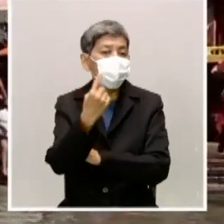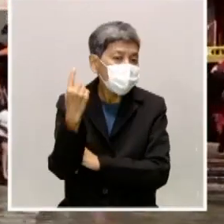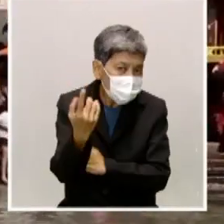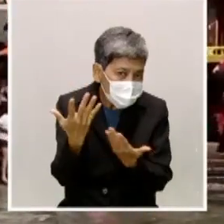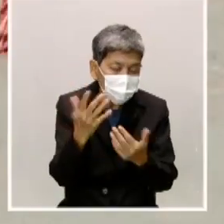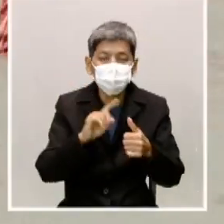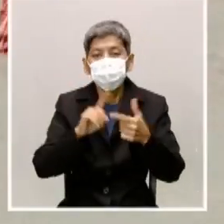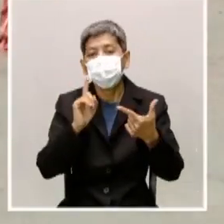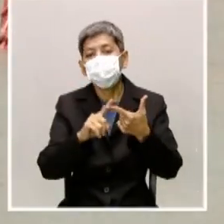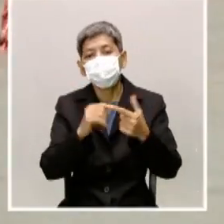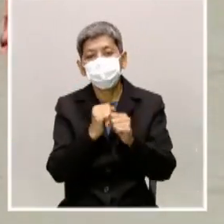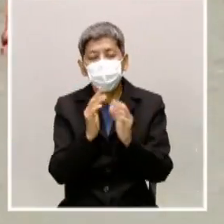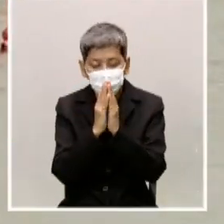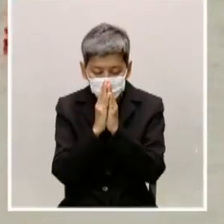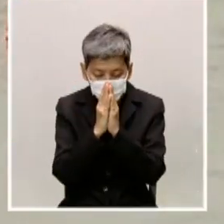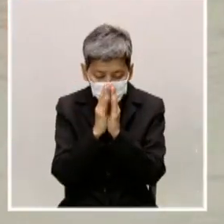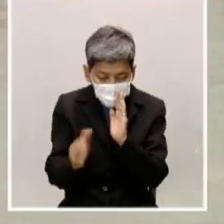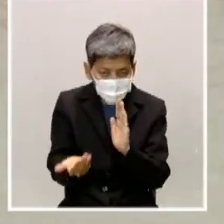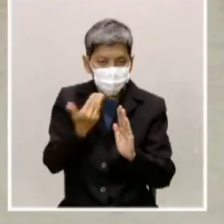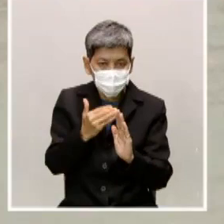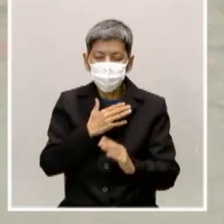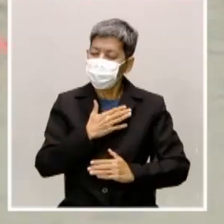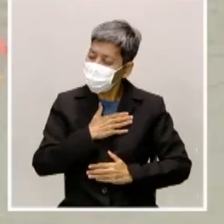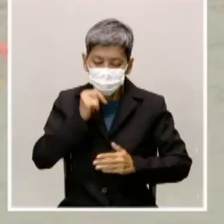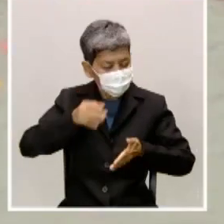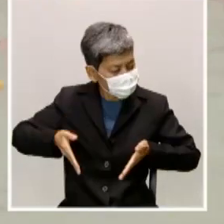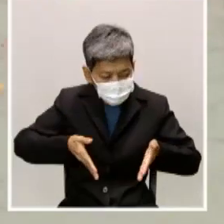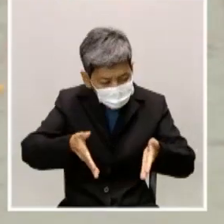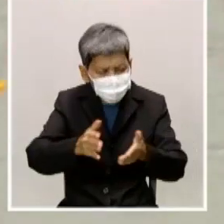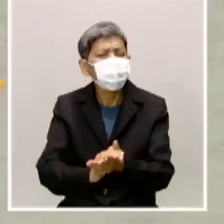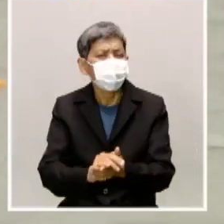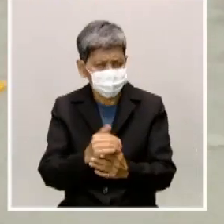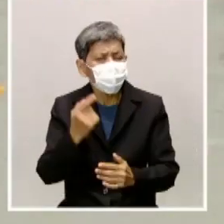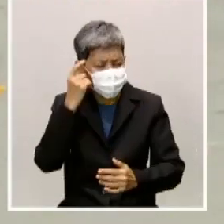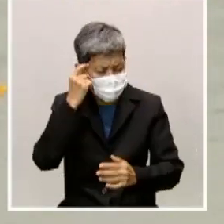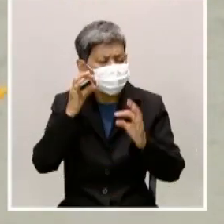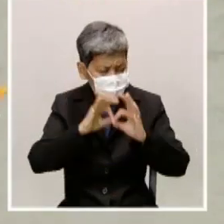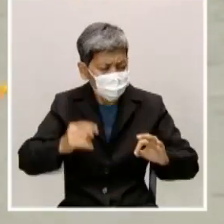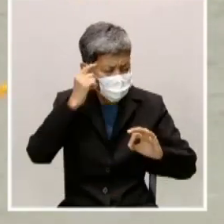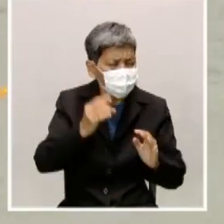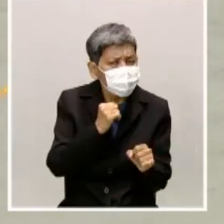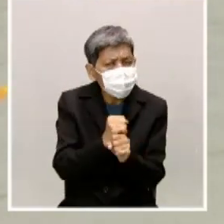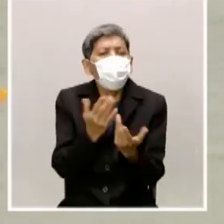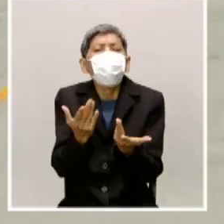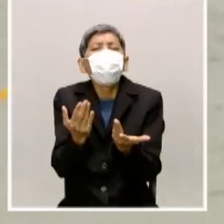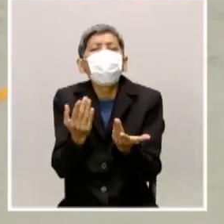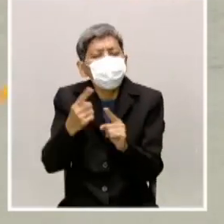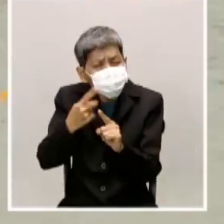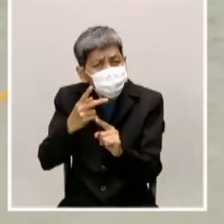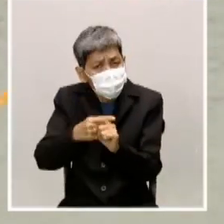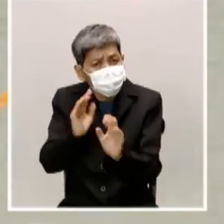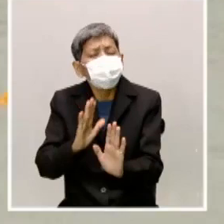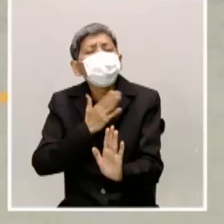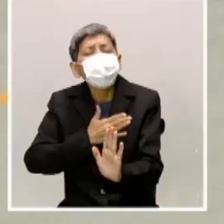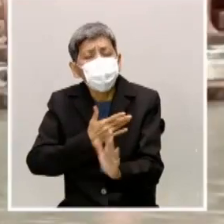ก็ตามการจาริกแสวงบุญหรือความศรัทธาในศาสนาก็ล้วนแต่เป็นสิ่งจำเป็นแต่สามารถรอได้อีก 2-3 เดือน